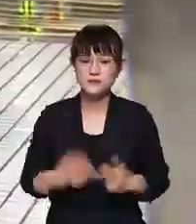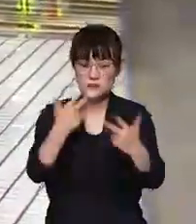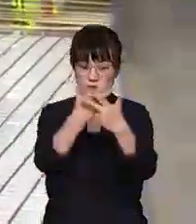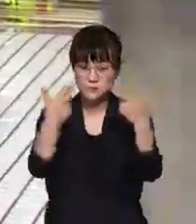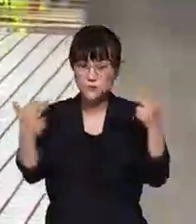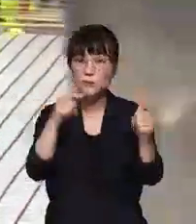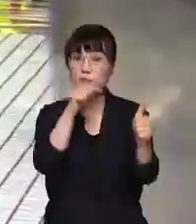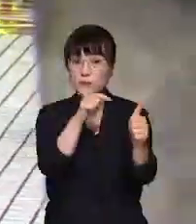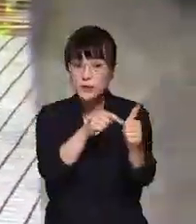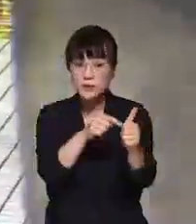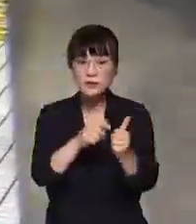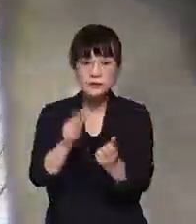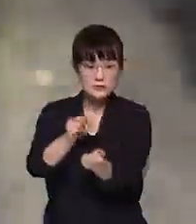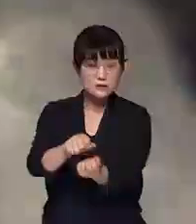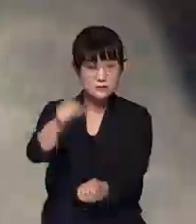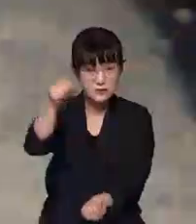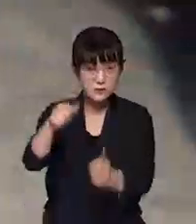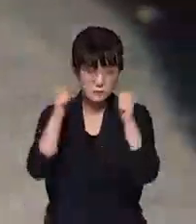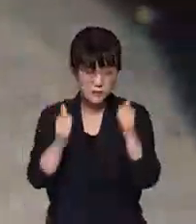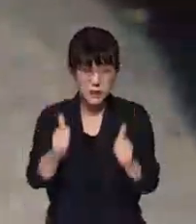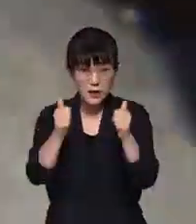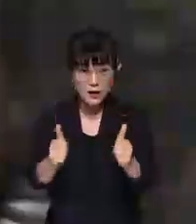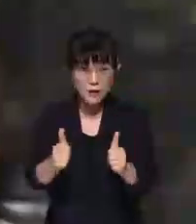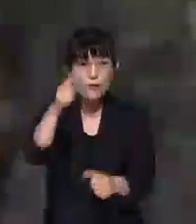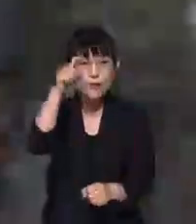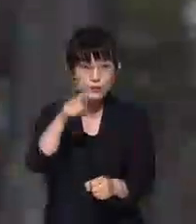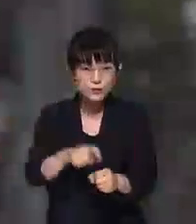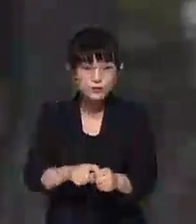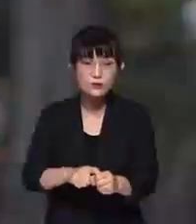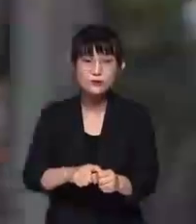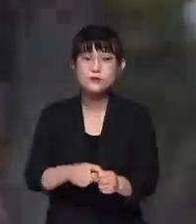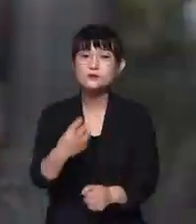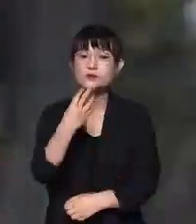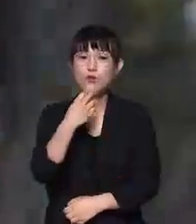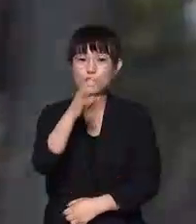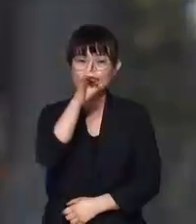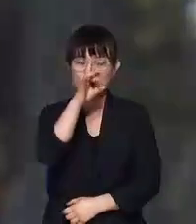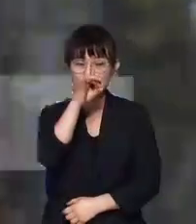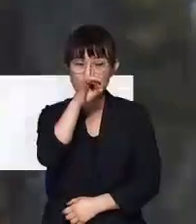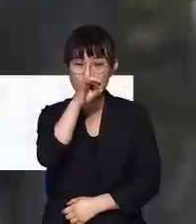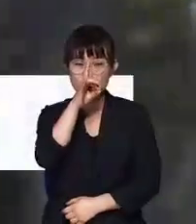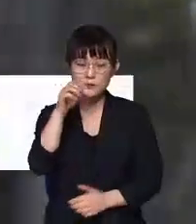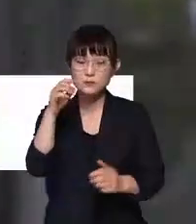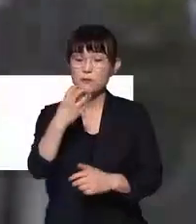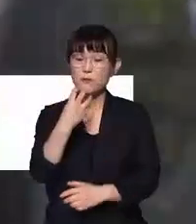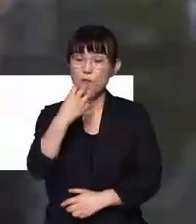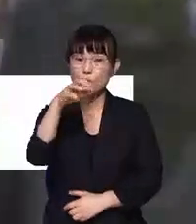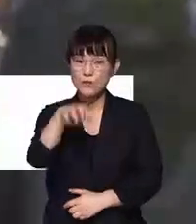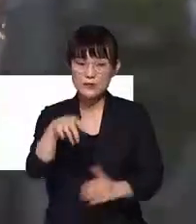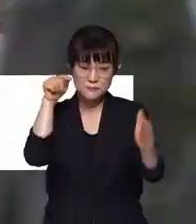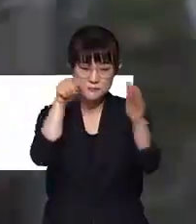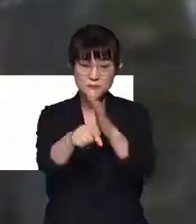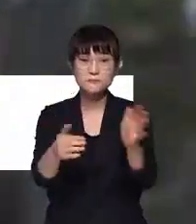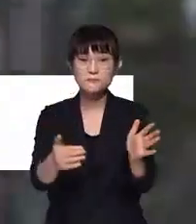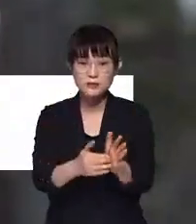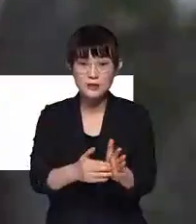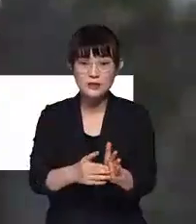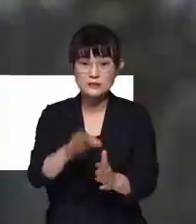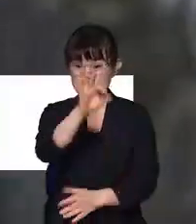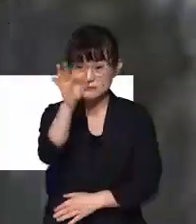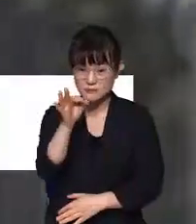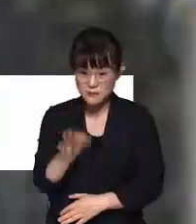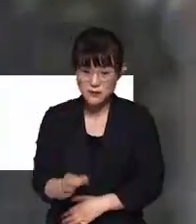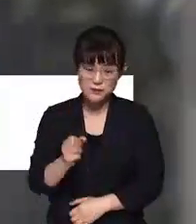더불어민주당 이재명 대표가 영장실질심사를 받기 위해 서울중앙지법에 출석했습니다. 지팡이를